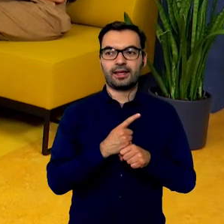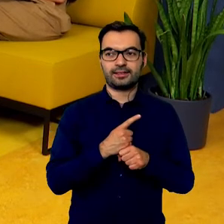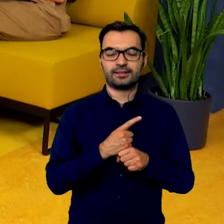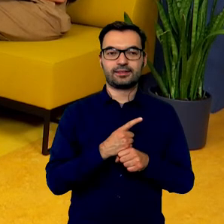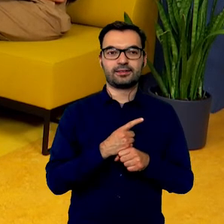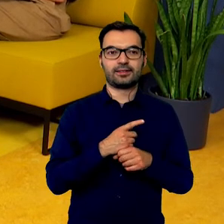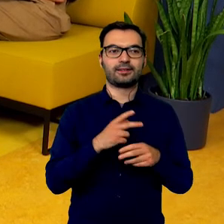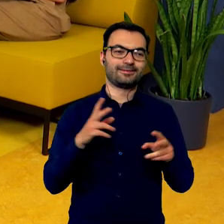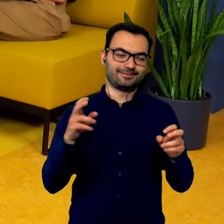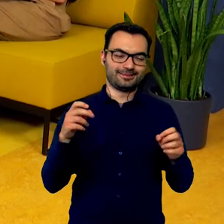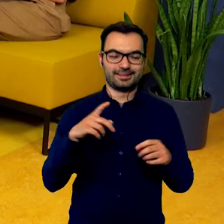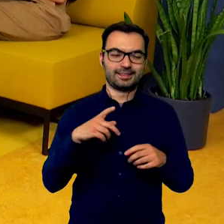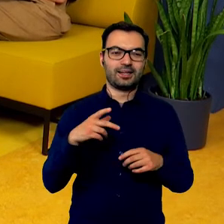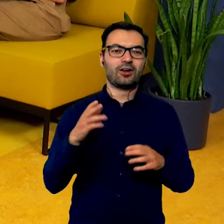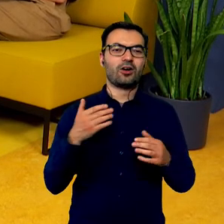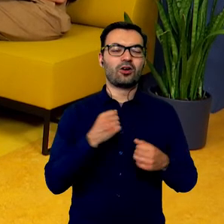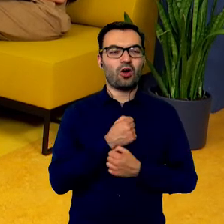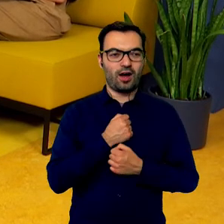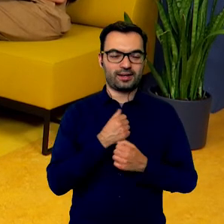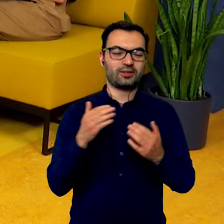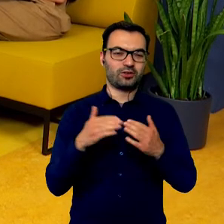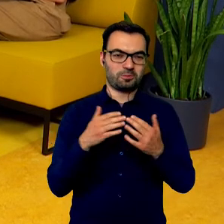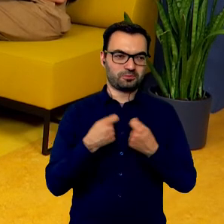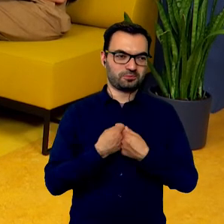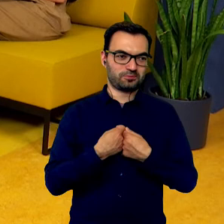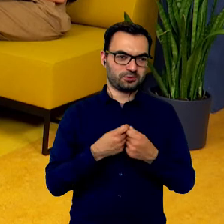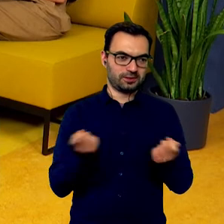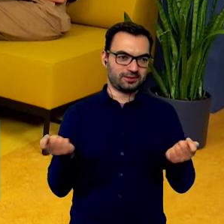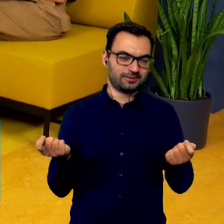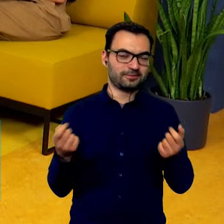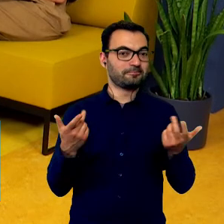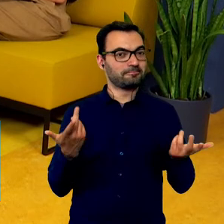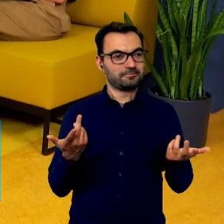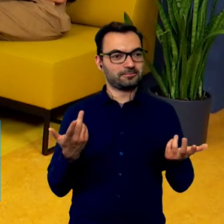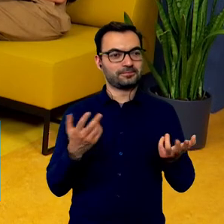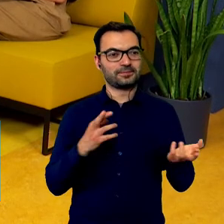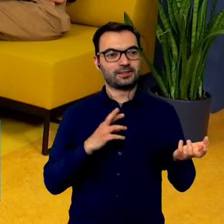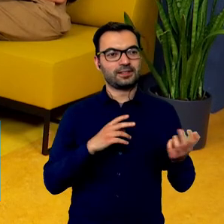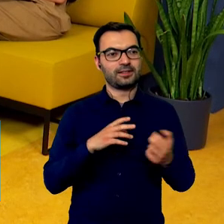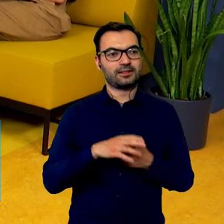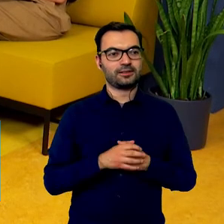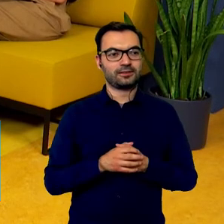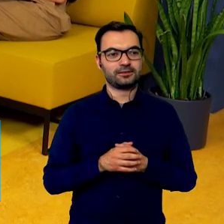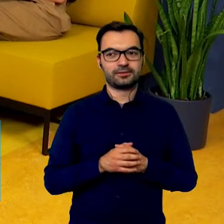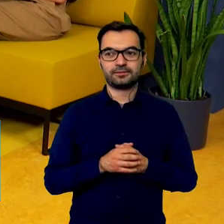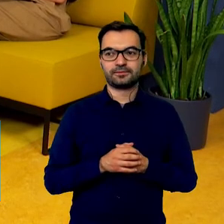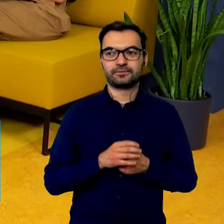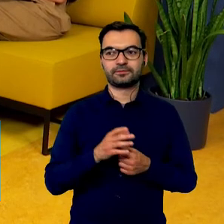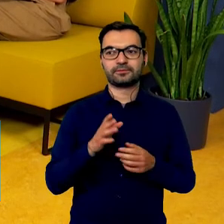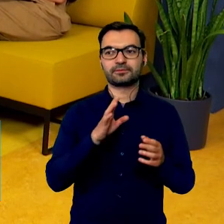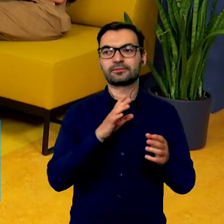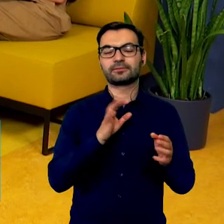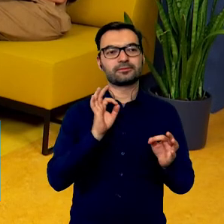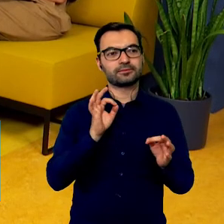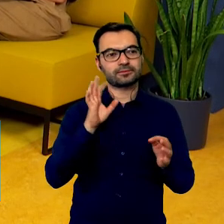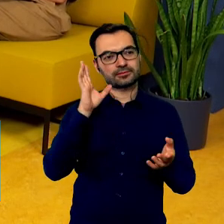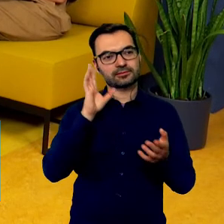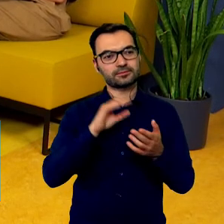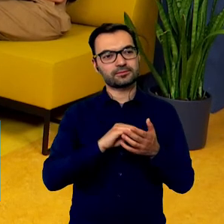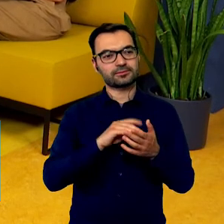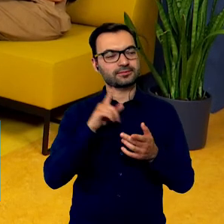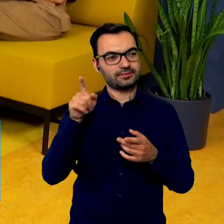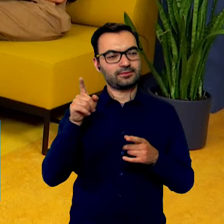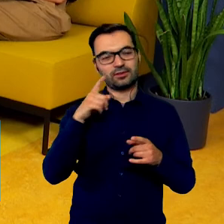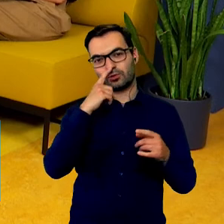papierze, kochanie, sprzedałam nasz dom, spotkało podobną osobę jak te pierwsze doświadczenia imigranckie, czy też kompletnie